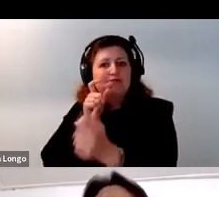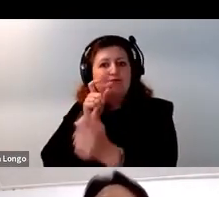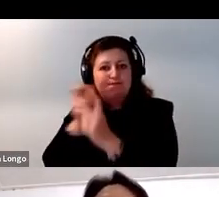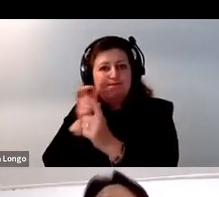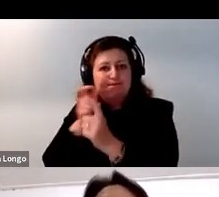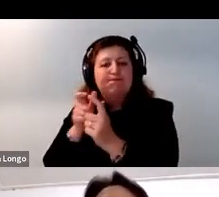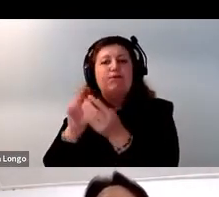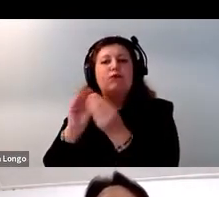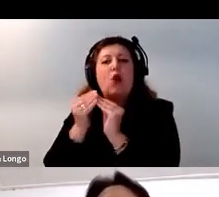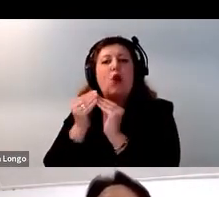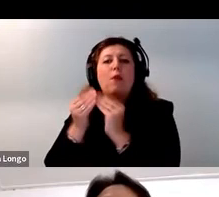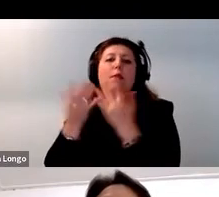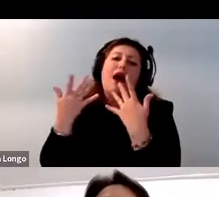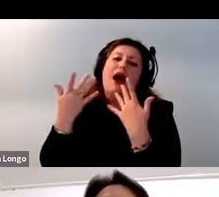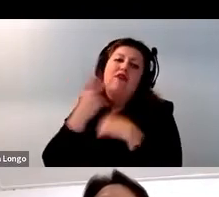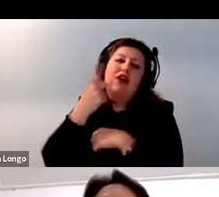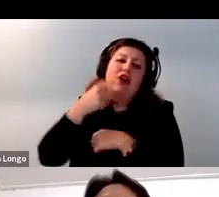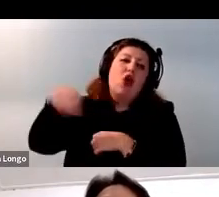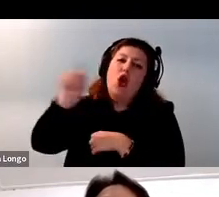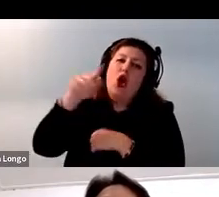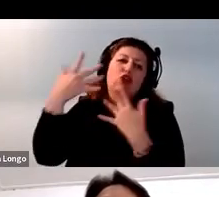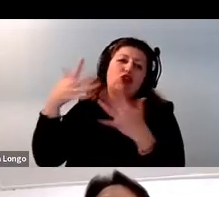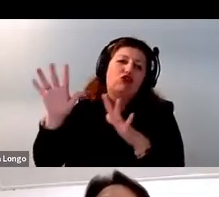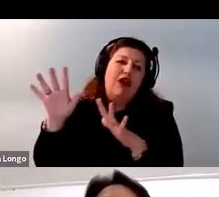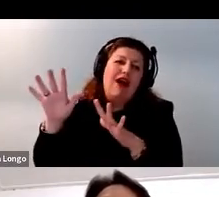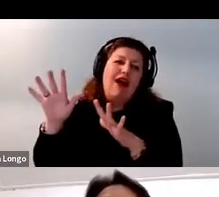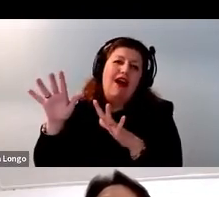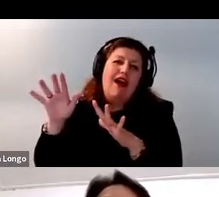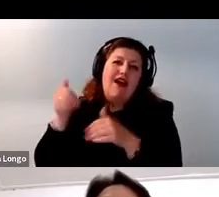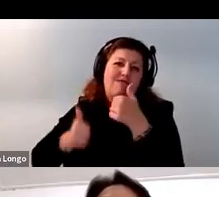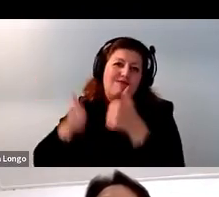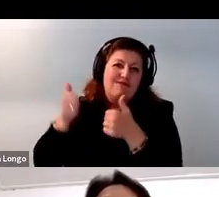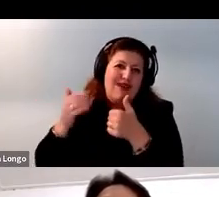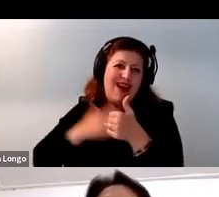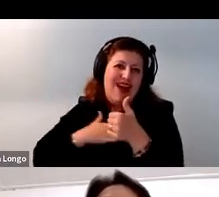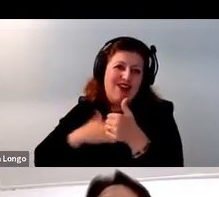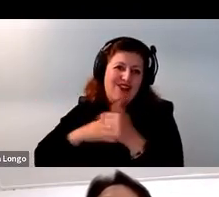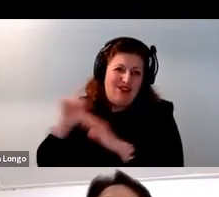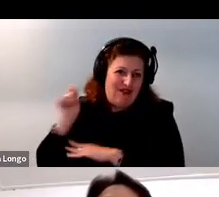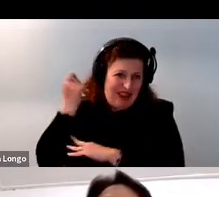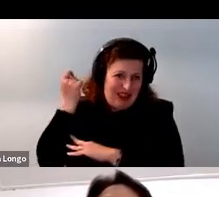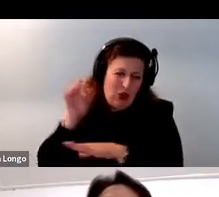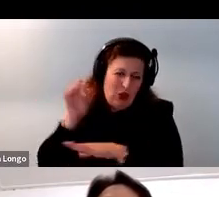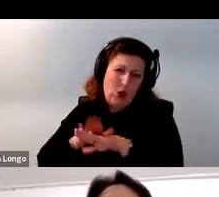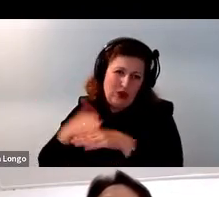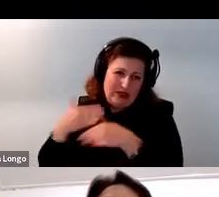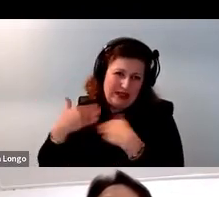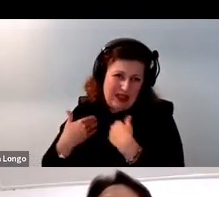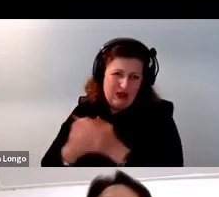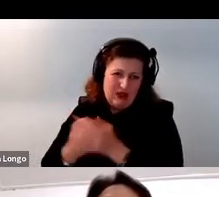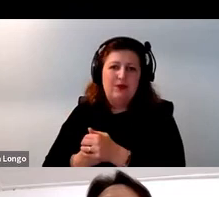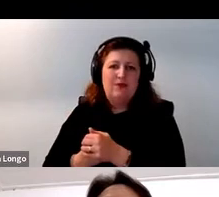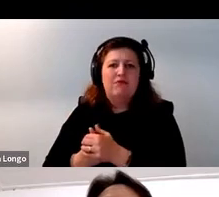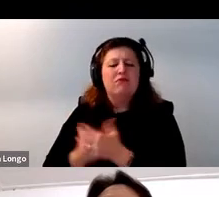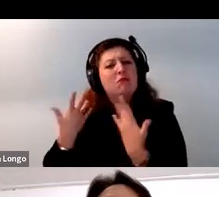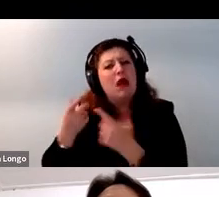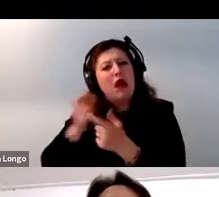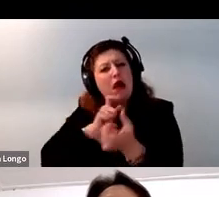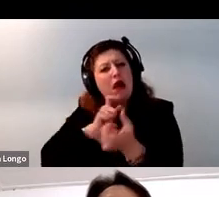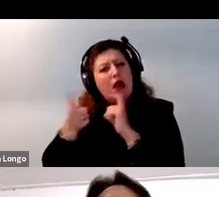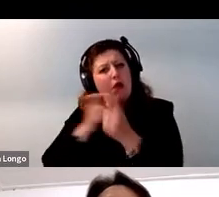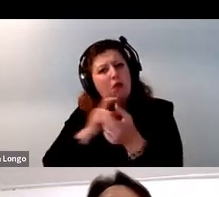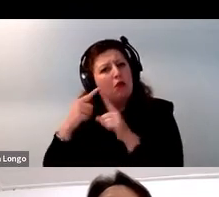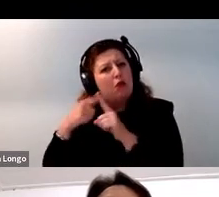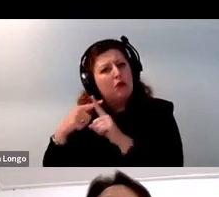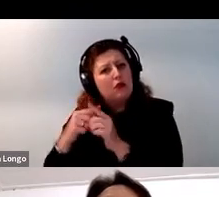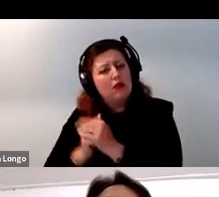utilizzato quelli che hanno vinto il nostro bando e abbiamo poi avuto, devo dire, un ottimo rapporto con loro e